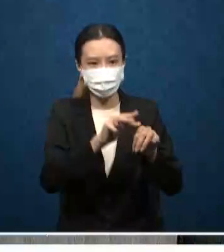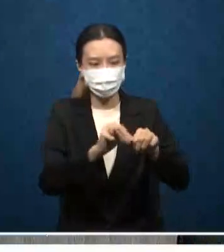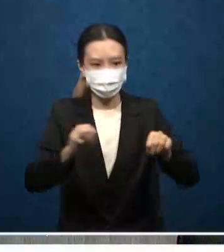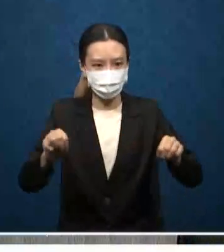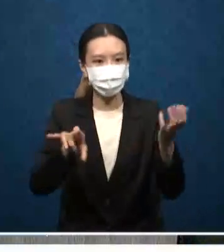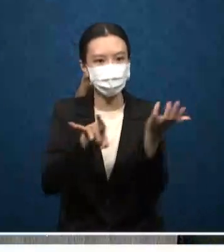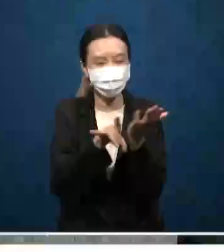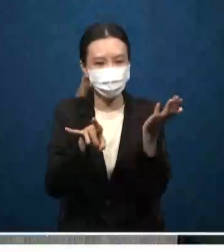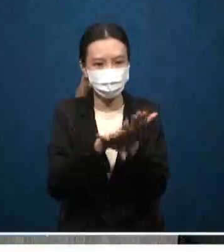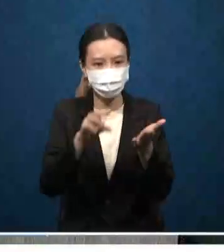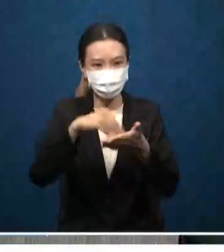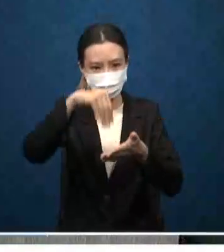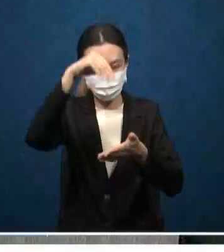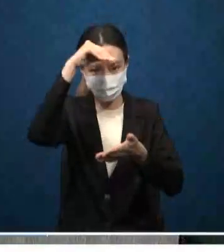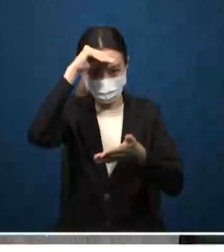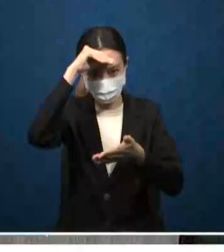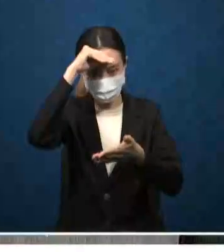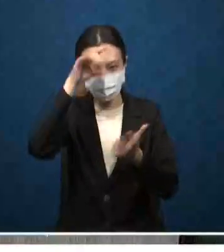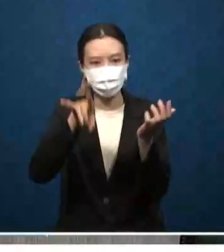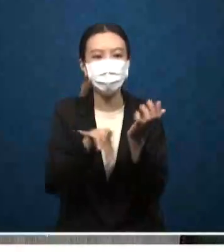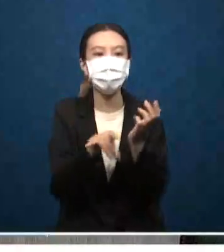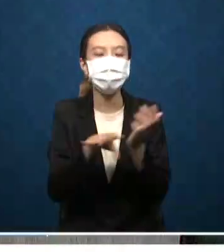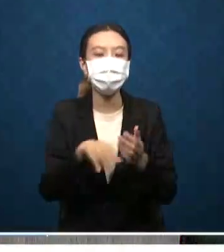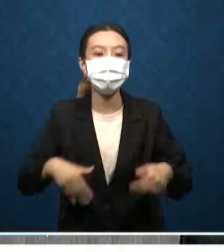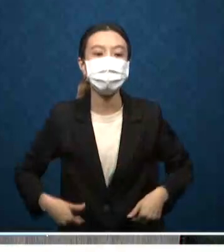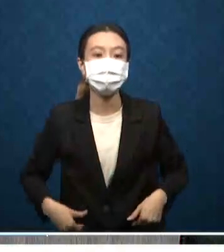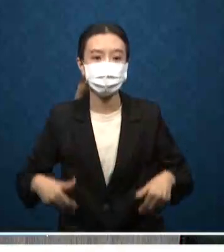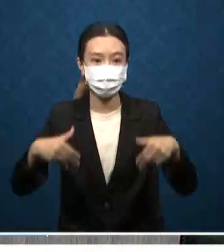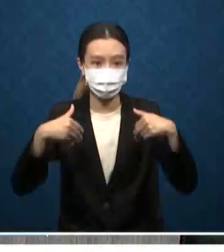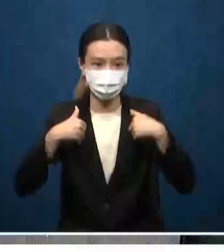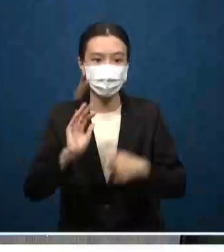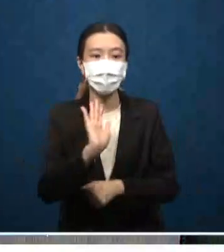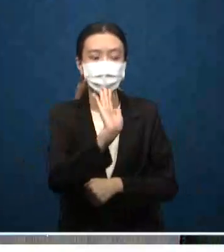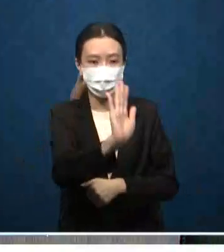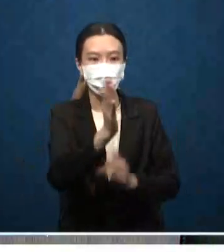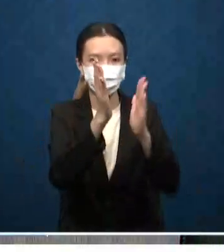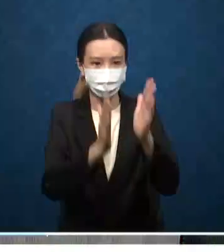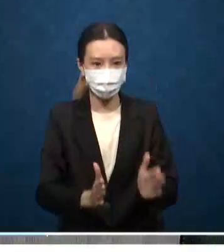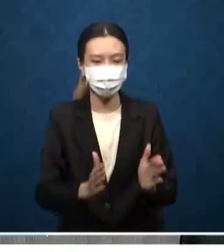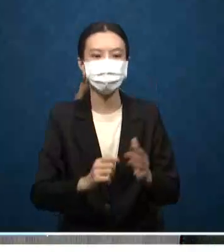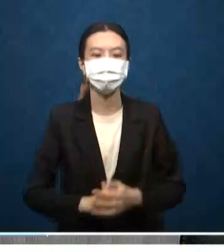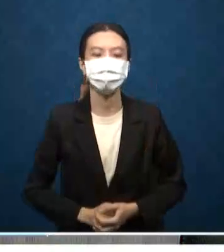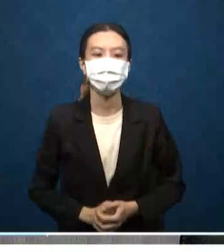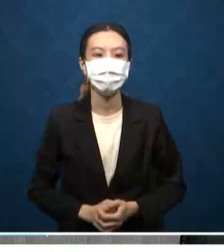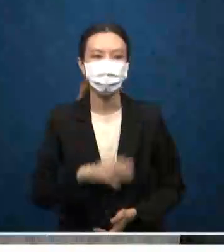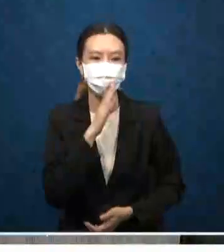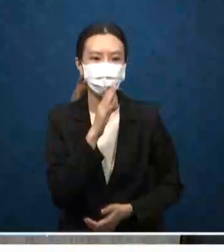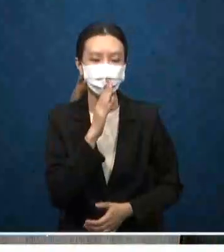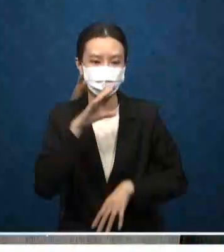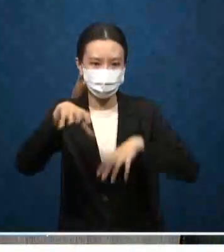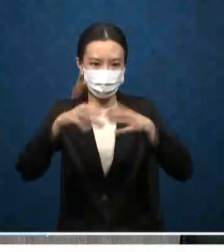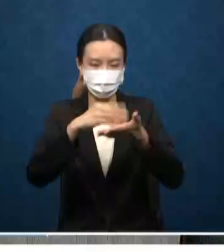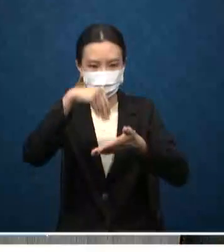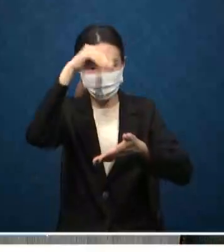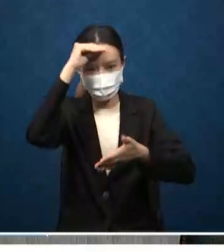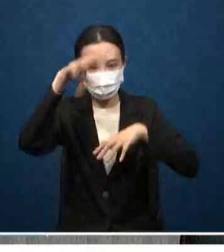การศึกษามันจึงพูดถึงคุณภาพชีวิตและมาตรฐานของคนโดยแท้เพราะฉะนั้นการจัดการศึกษาที่